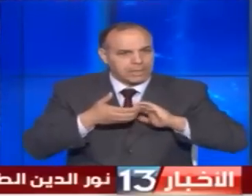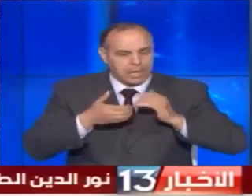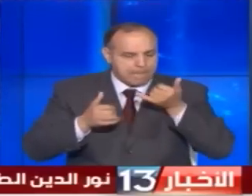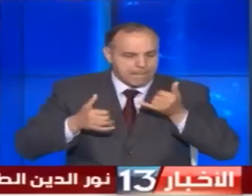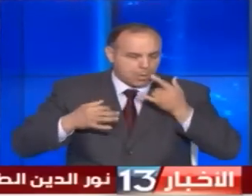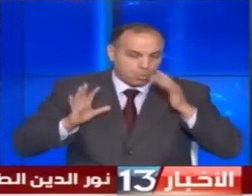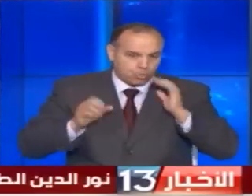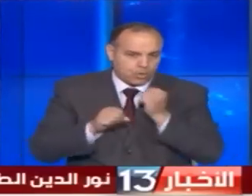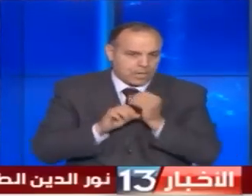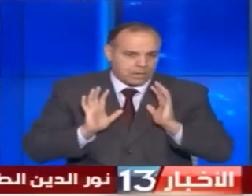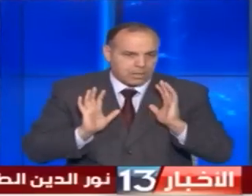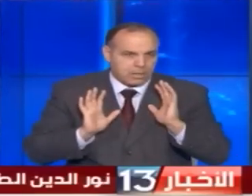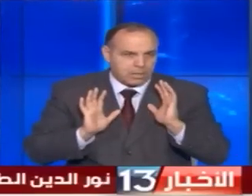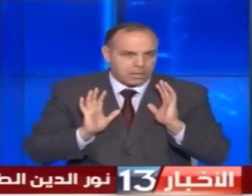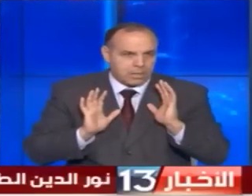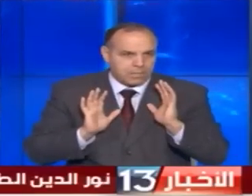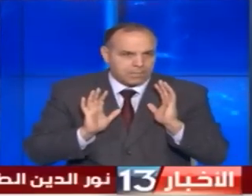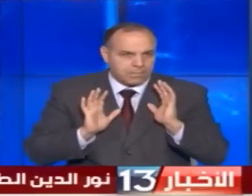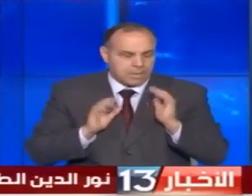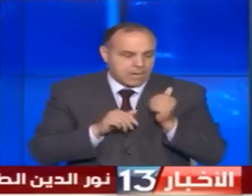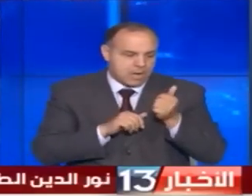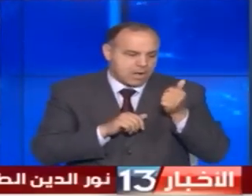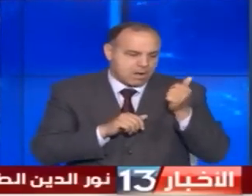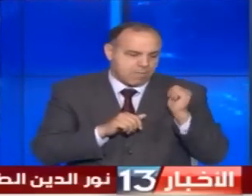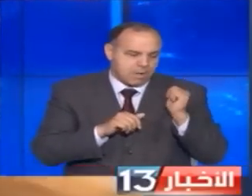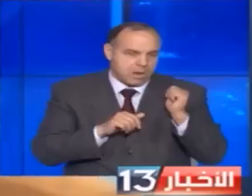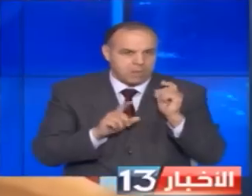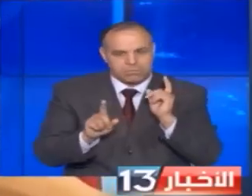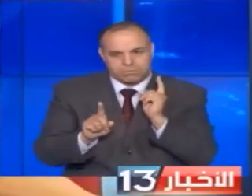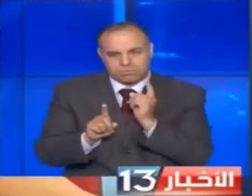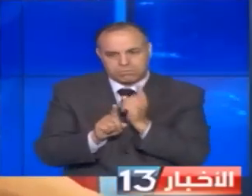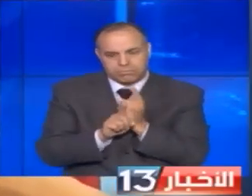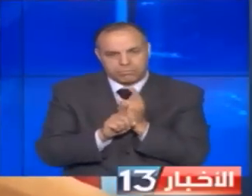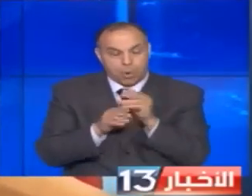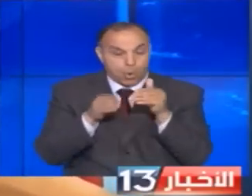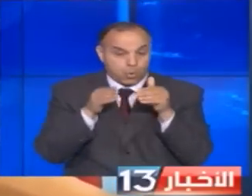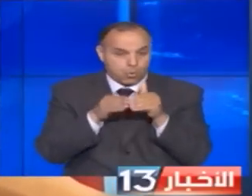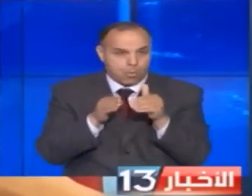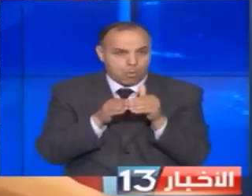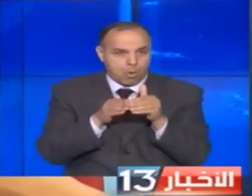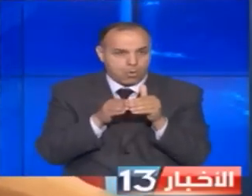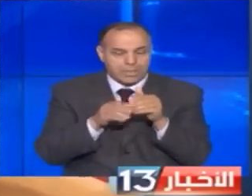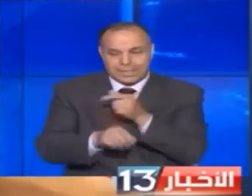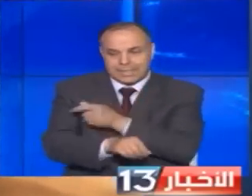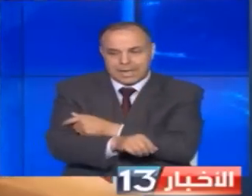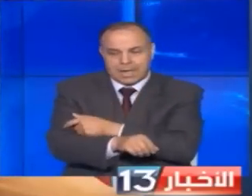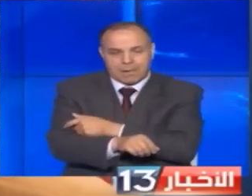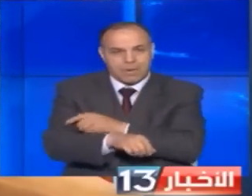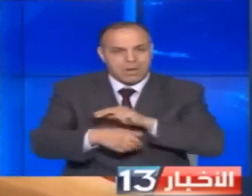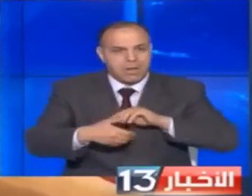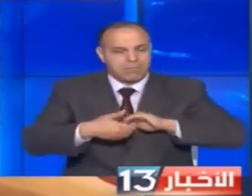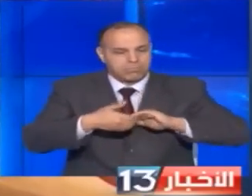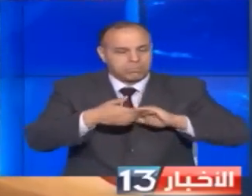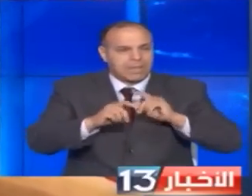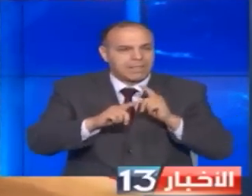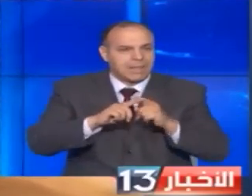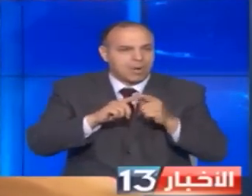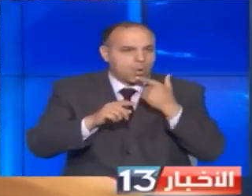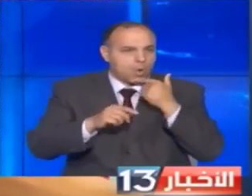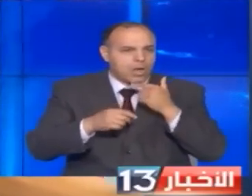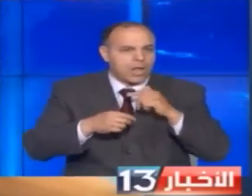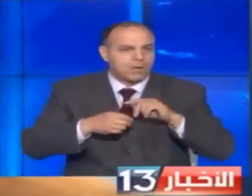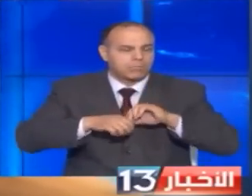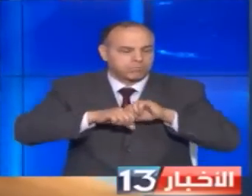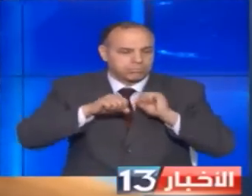بتوصل الشروط البارح بعد لقاء كلام الامين العام المساعد في القطاع الخاص ما الجامعه